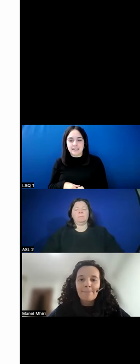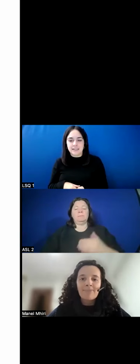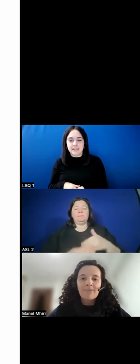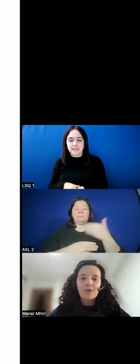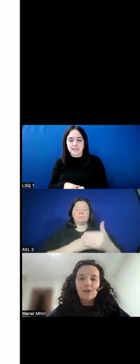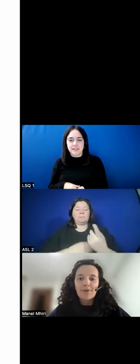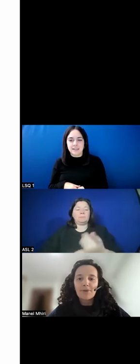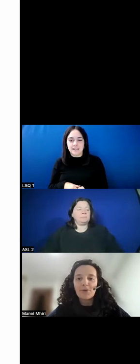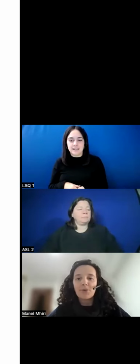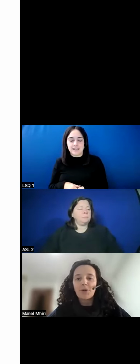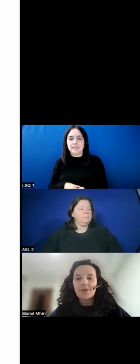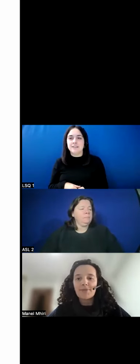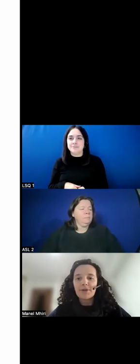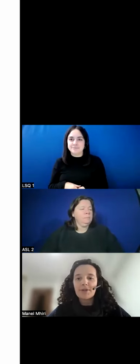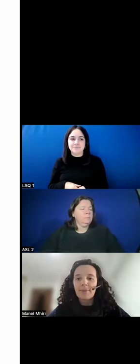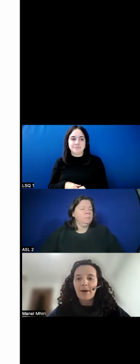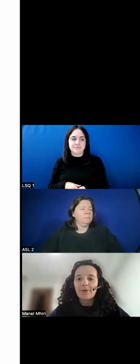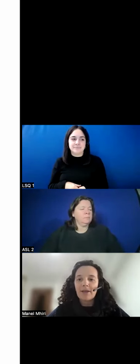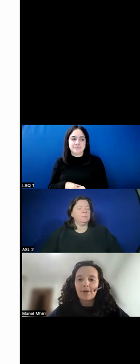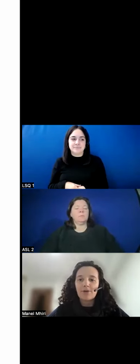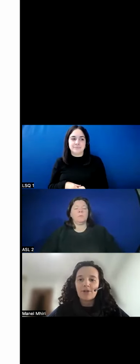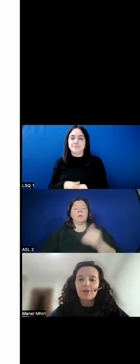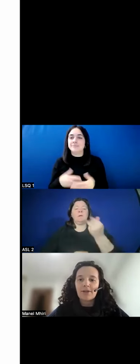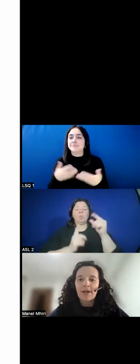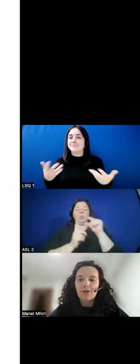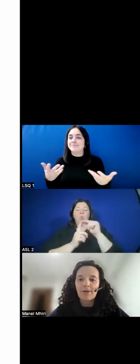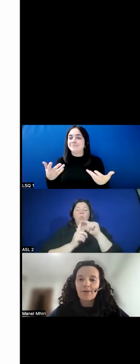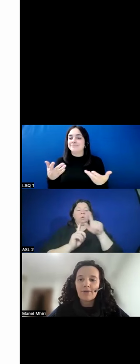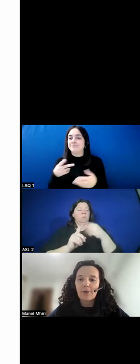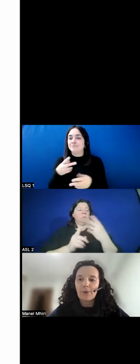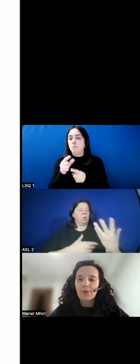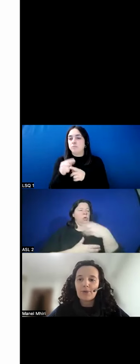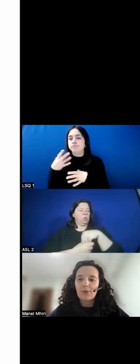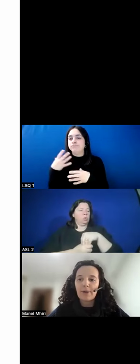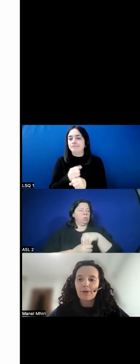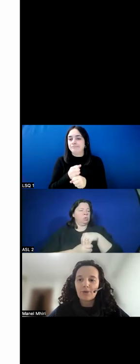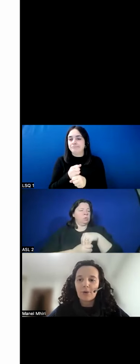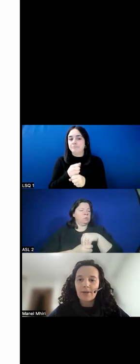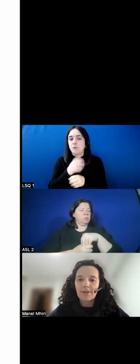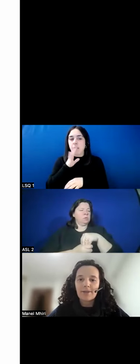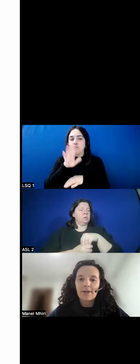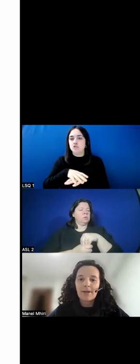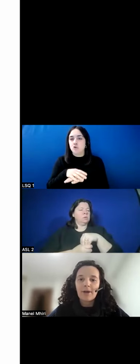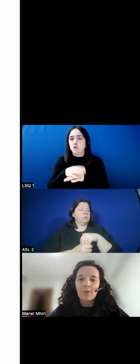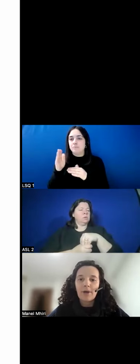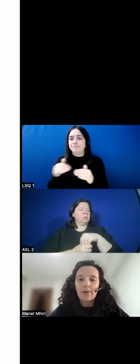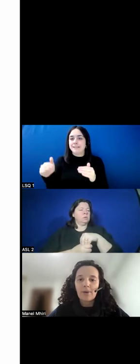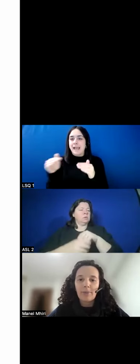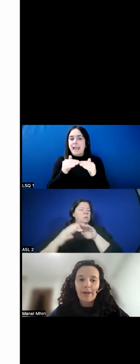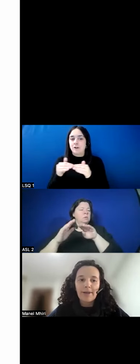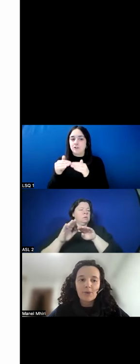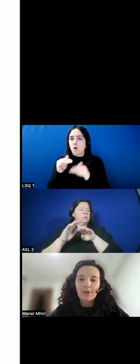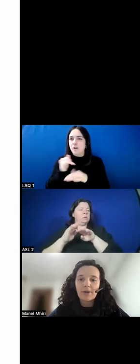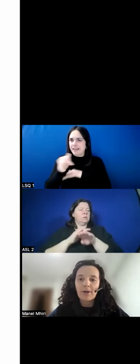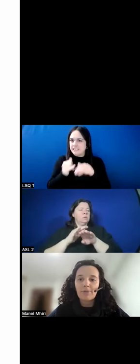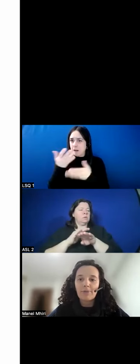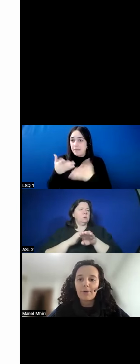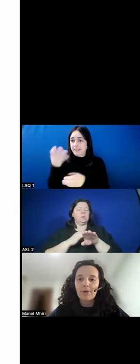Diapo suivante. Donc, quelques mots par rapport à Inclusion Internationale pour ceux qui ne connaissent peut-être